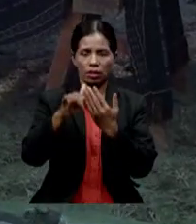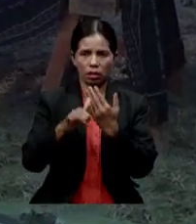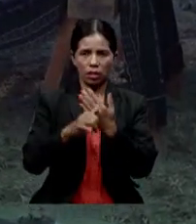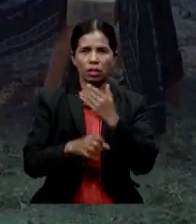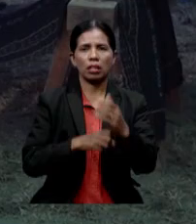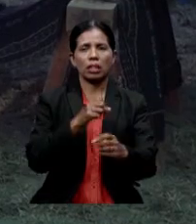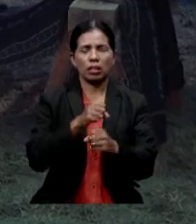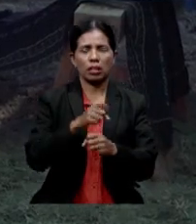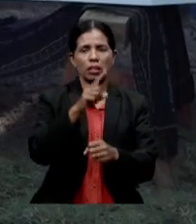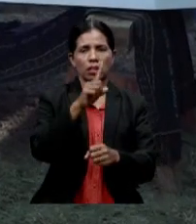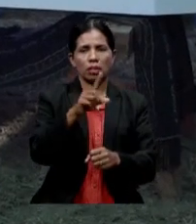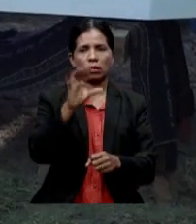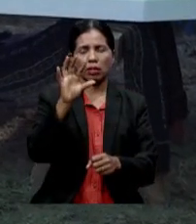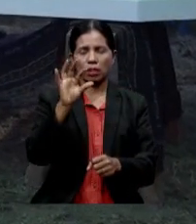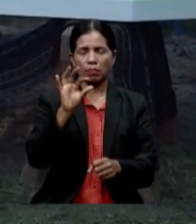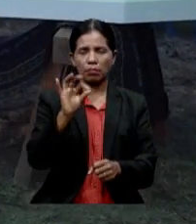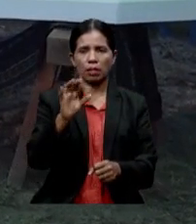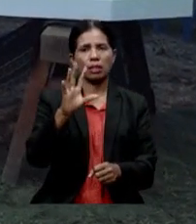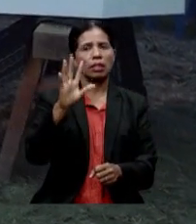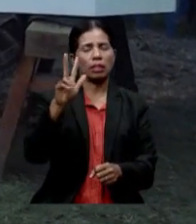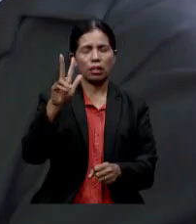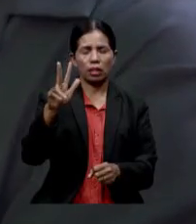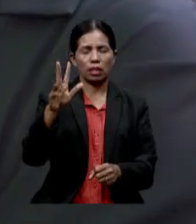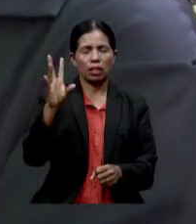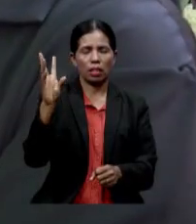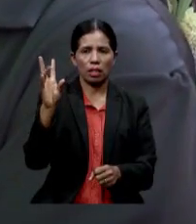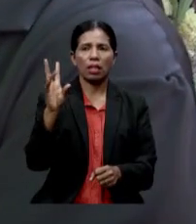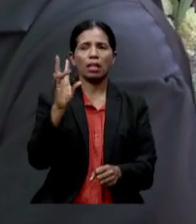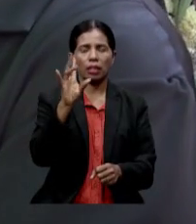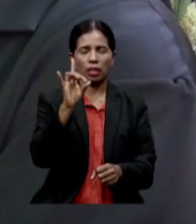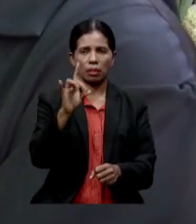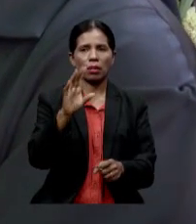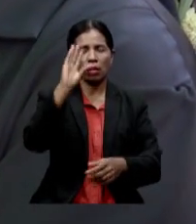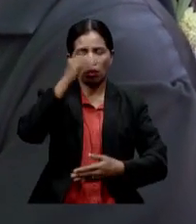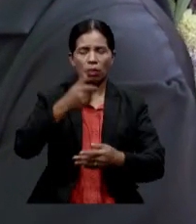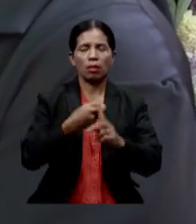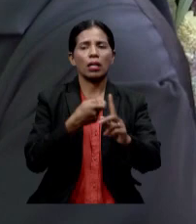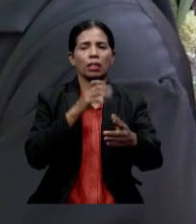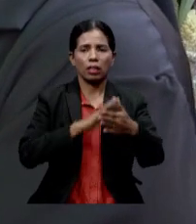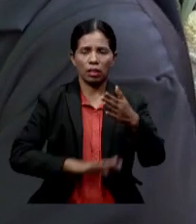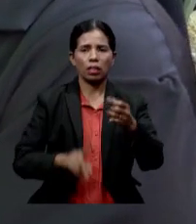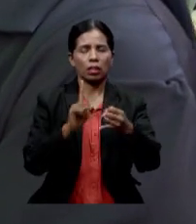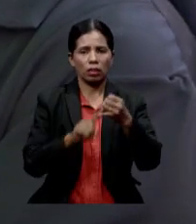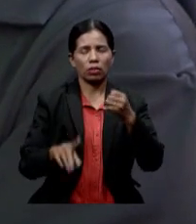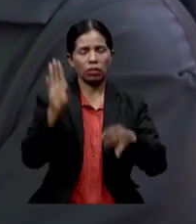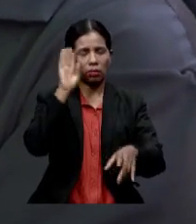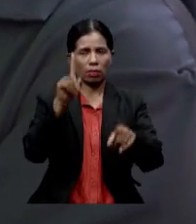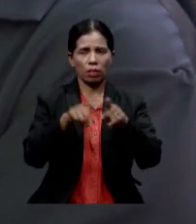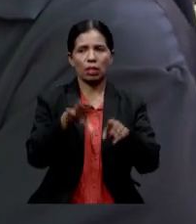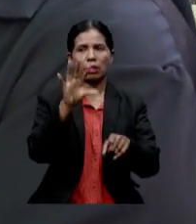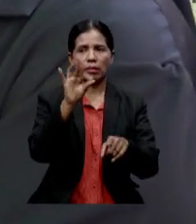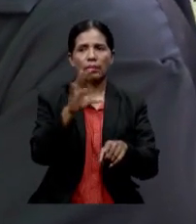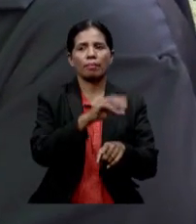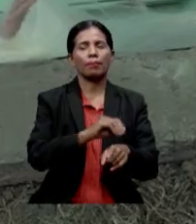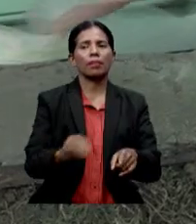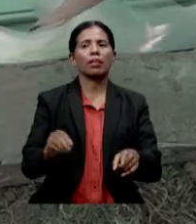tinang riung ida atu sia tolnulu resing walu, nudar oan ikus husi mengwali nain sia. Matibiyang hakoto is